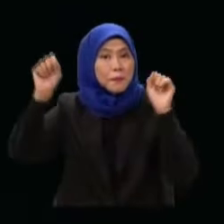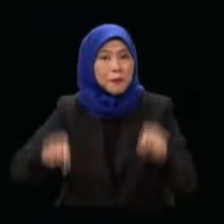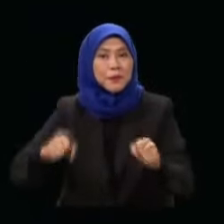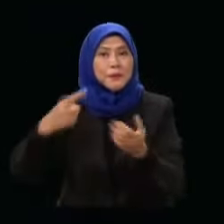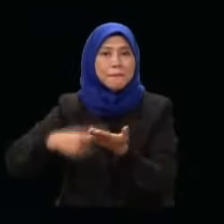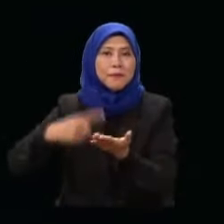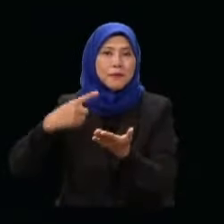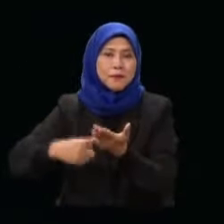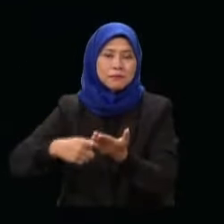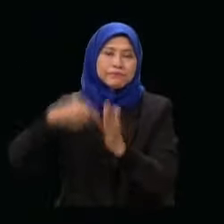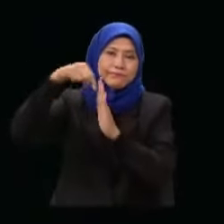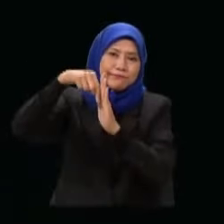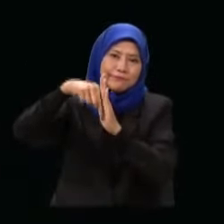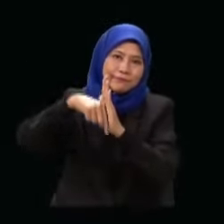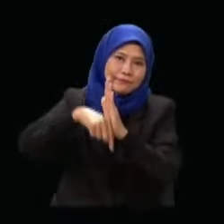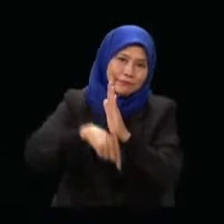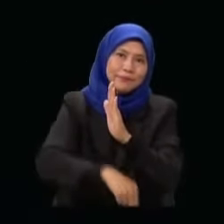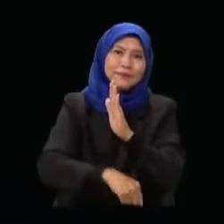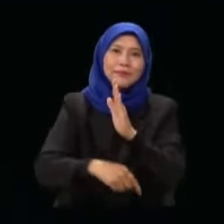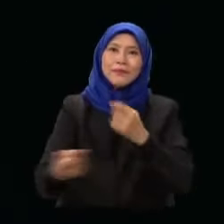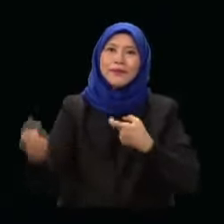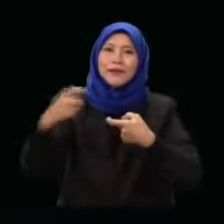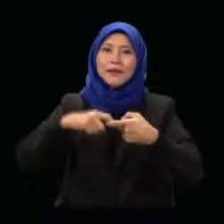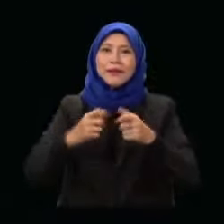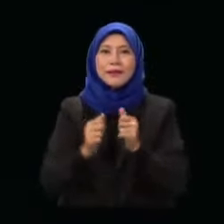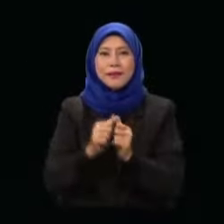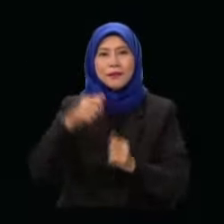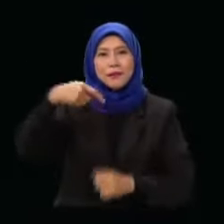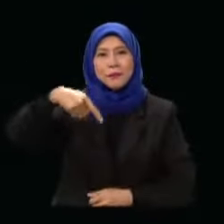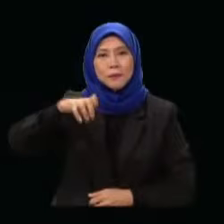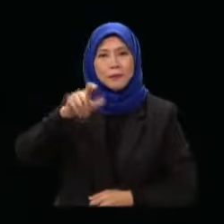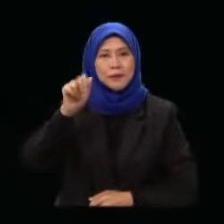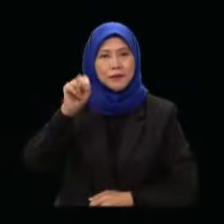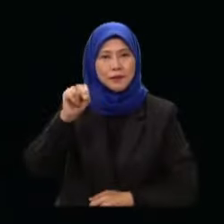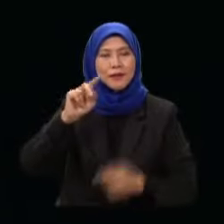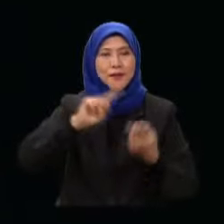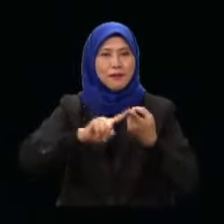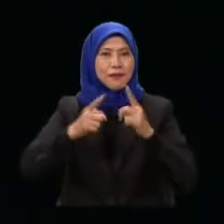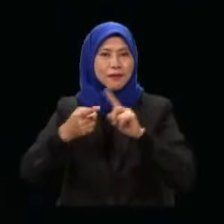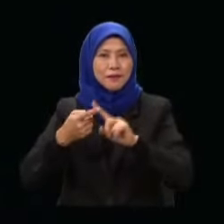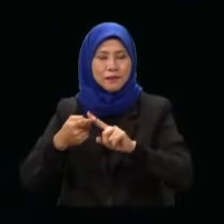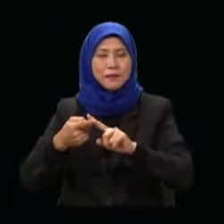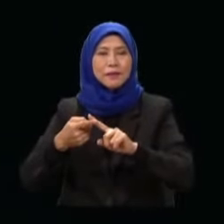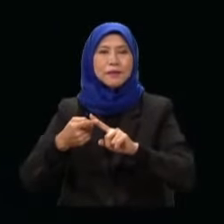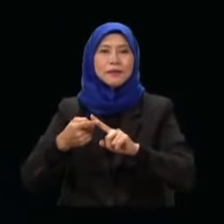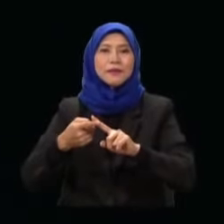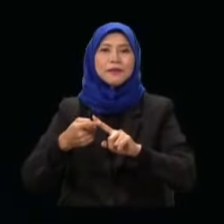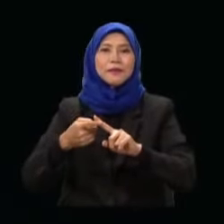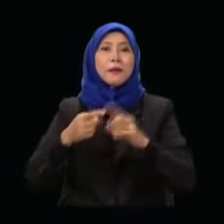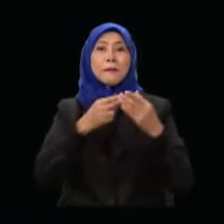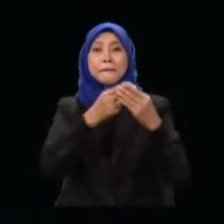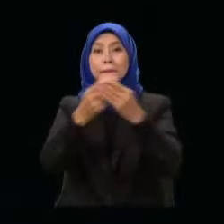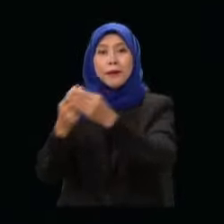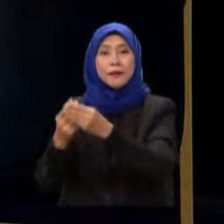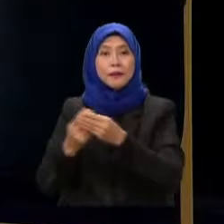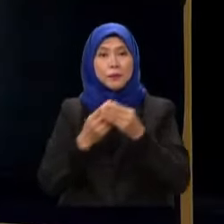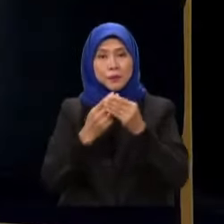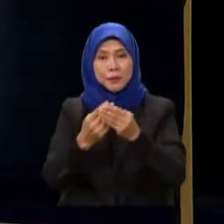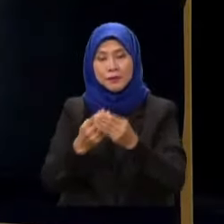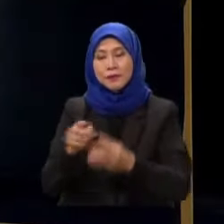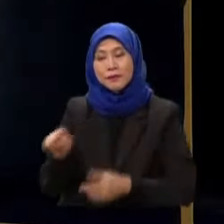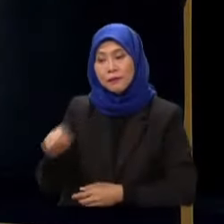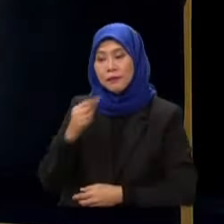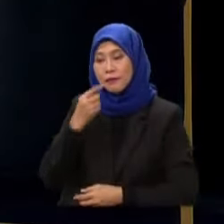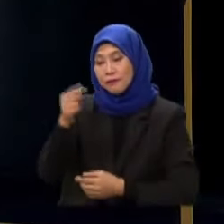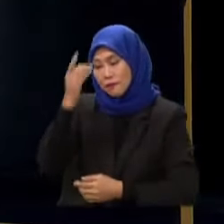boleh bercakap dengan lebih luas lagi ya berkaitan dengan plan orang dan perpaduan friends of Union apabila untuk mengatakan bahwa